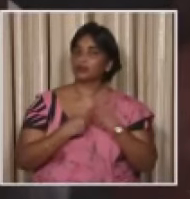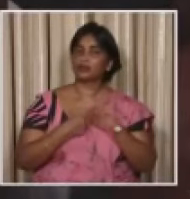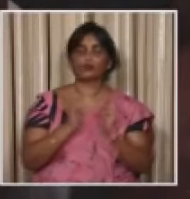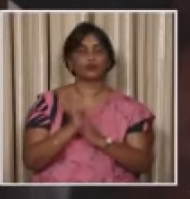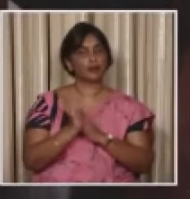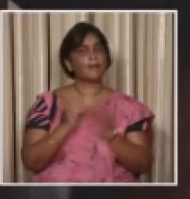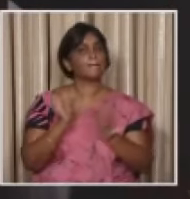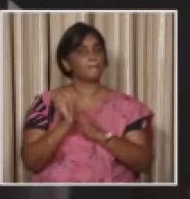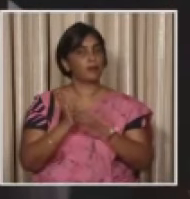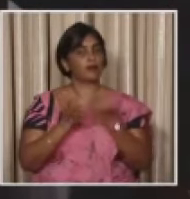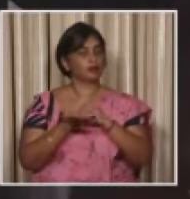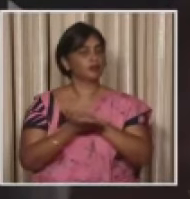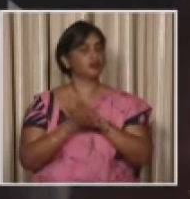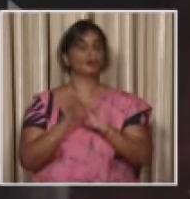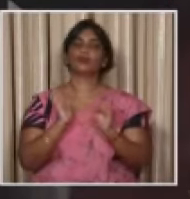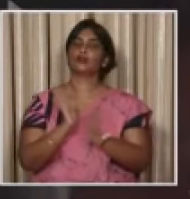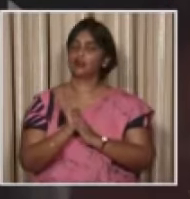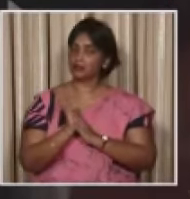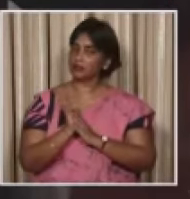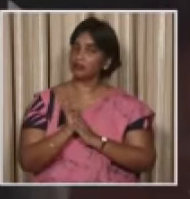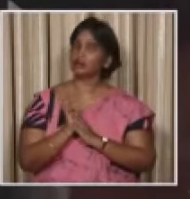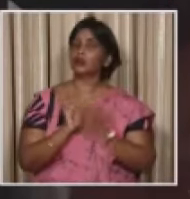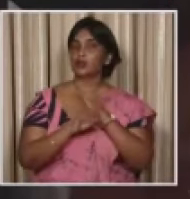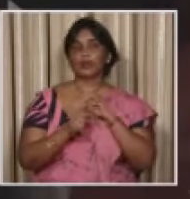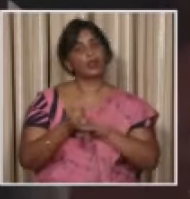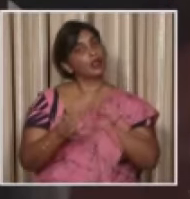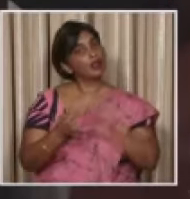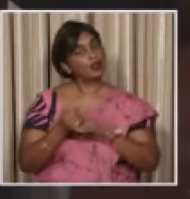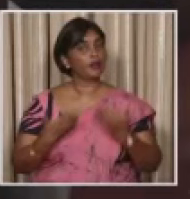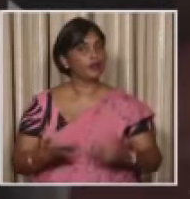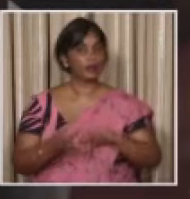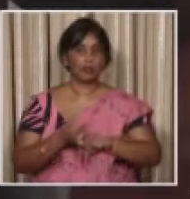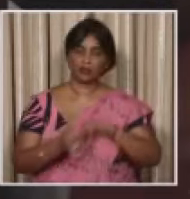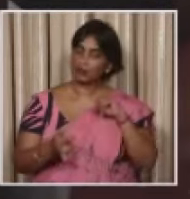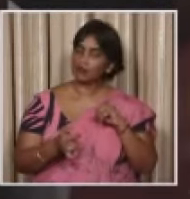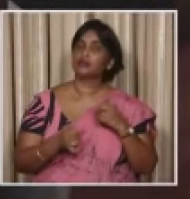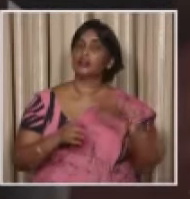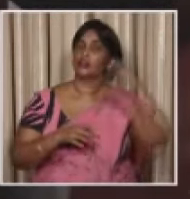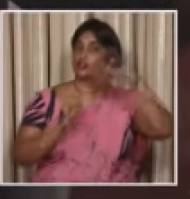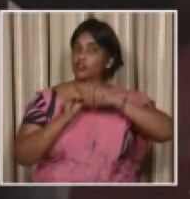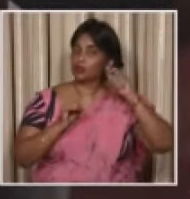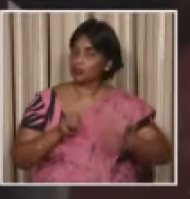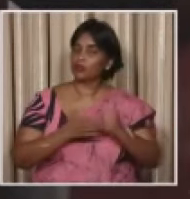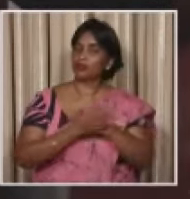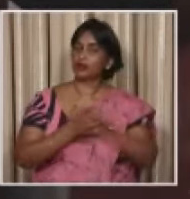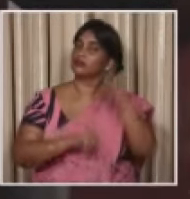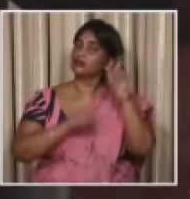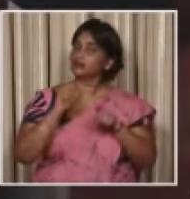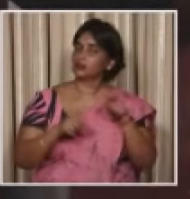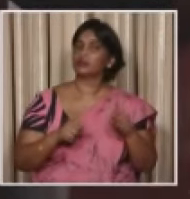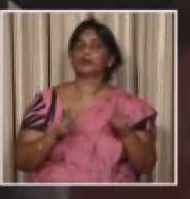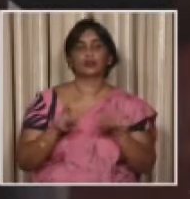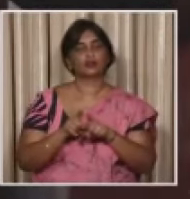කමිටුව සමාජිකයන් ප්‍රතිසංස්කරණ කමිටුවේ අපේ හිටපු ලේකම්වරුන්ට වර්තමාන ඉන්න ලේකම්වරුන්ට විදුලි බල මණ්ඩලයේ සියලුම නිලධාරීන්ට